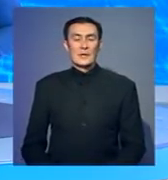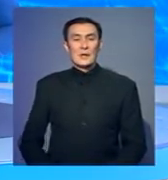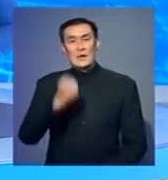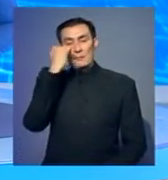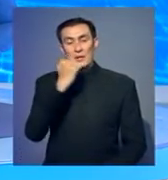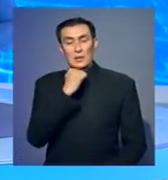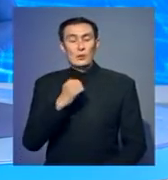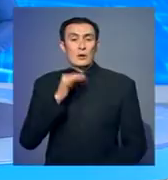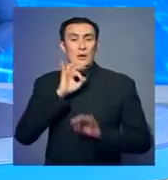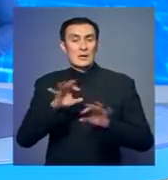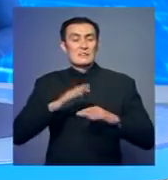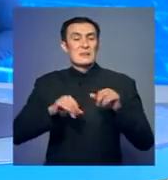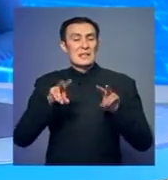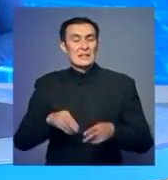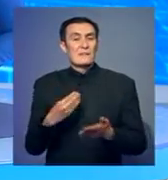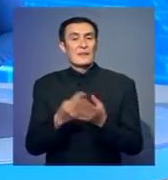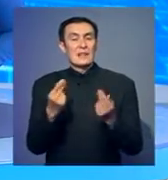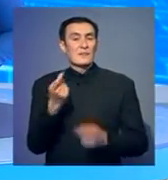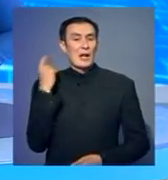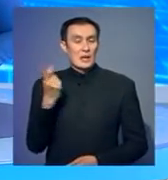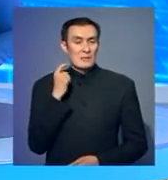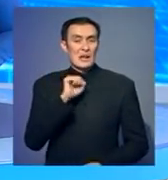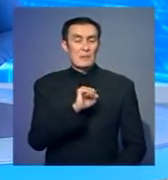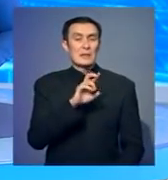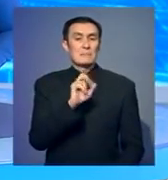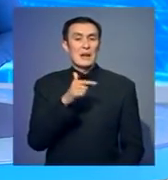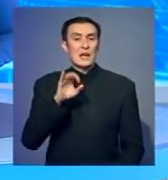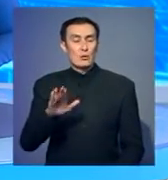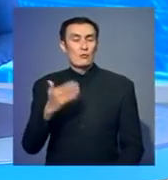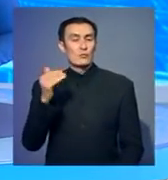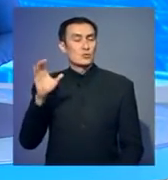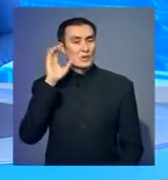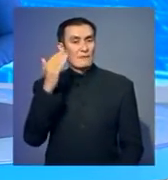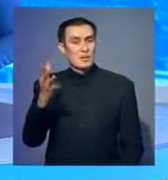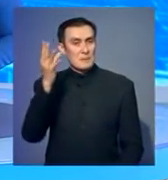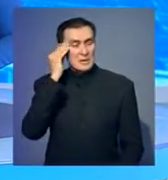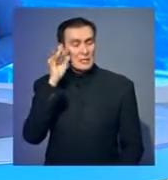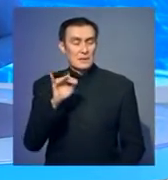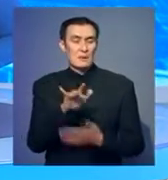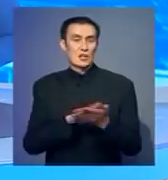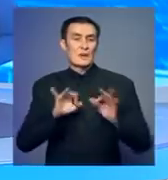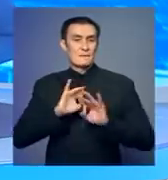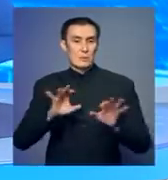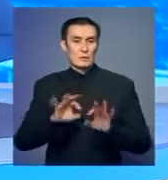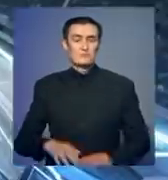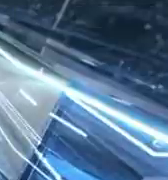Благодарю. На связи был эксперт, финансовый экономист Арман Байганов. Услышали ваше мнение. И продолжаем